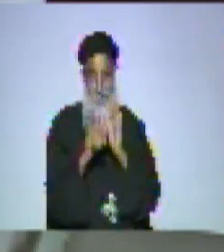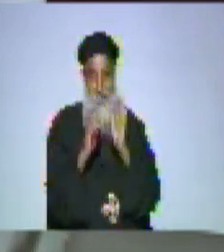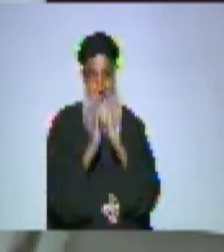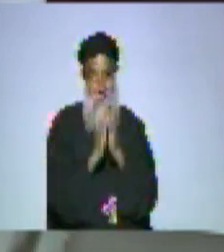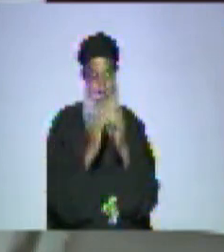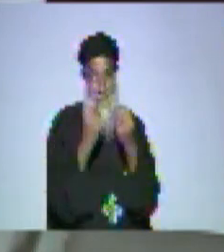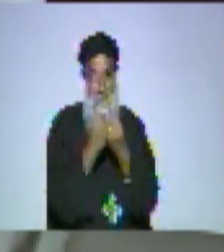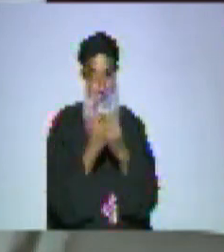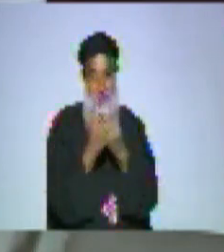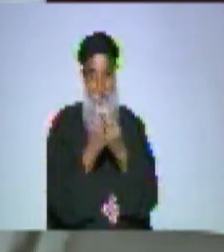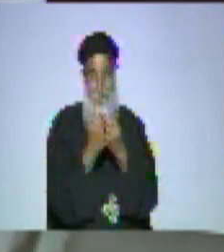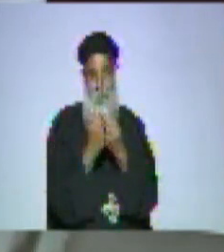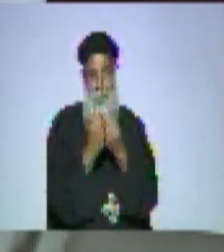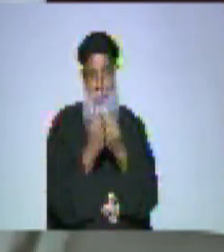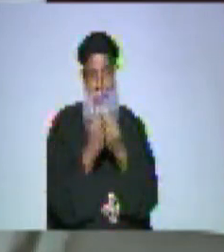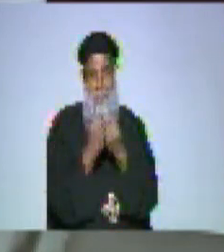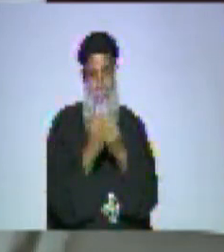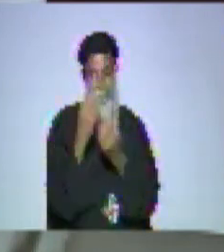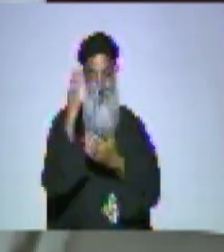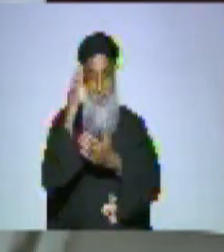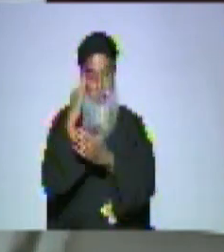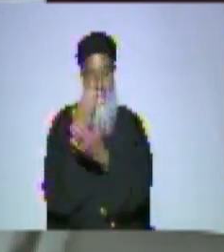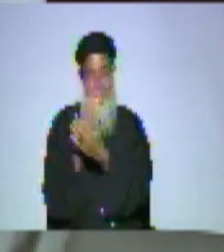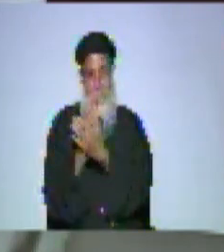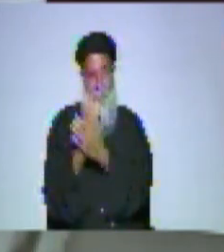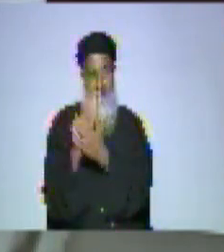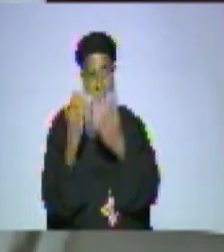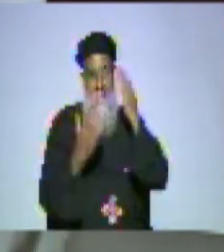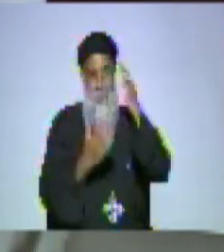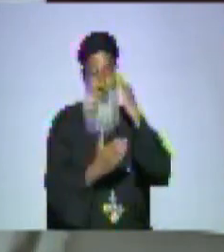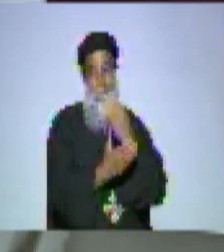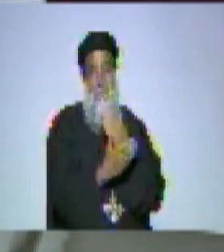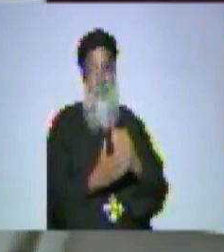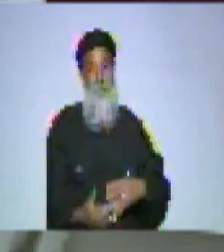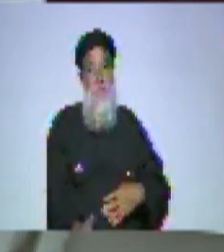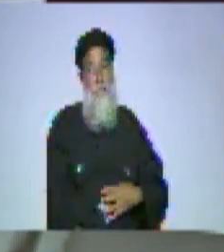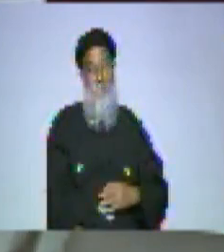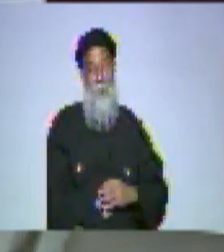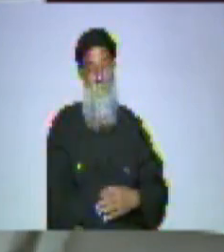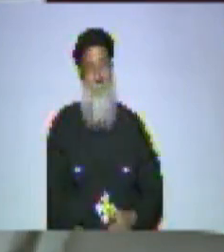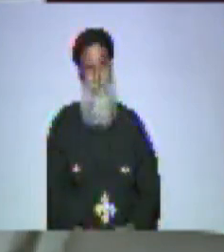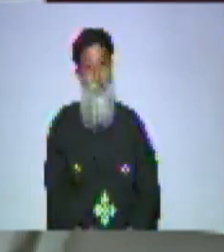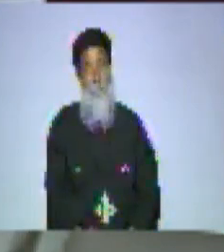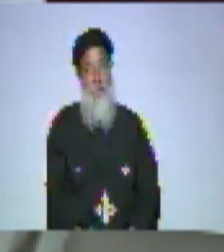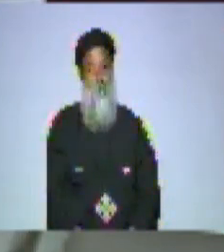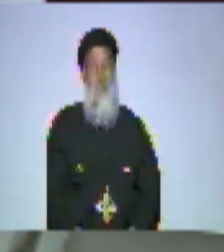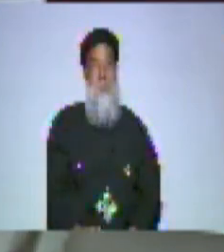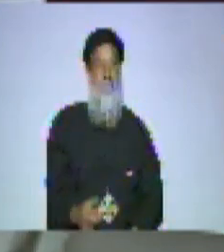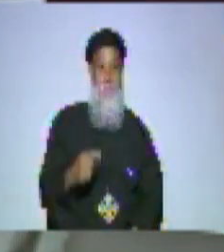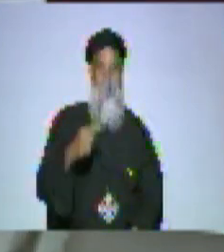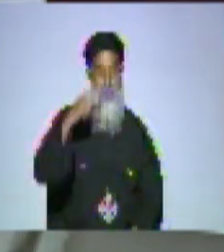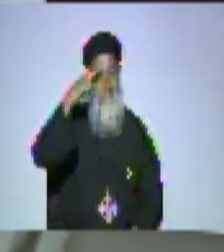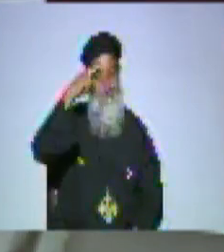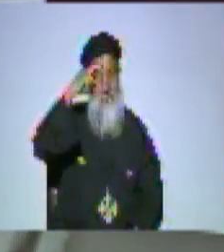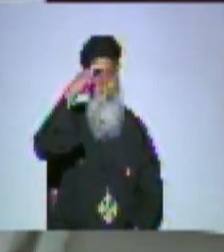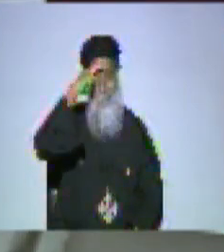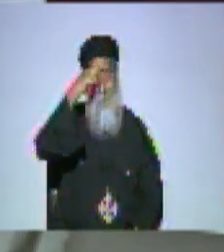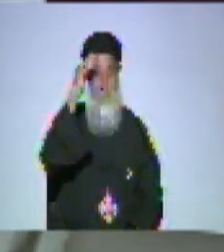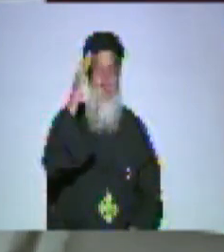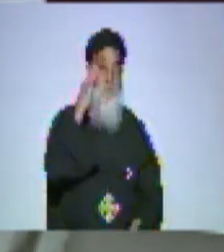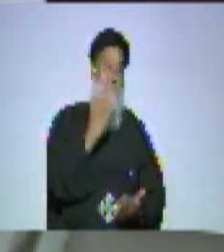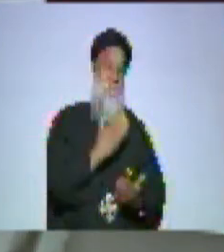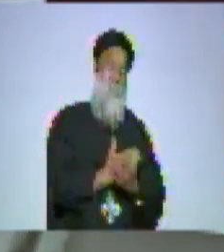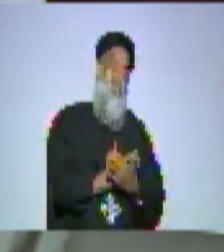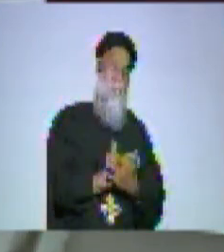ان الانسان يعني يتسامح معلش سامحني في حاجات صعب ان الواحد يقدر اذا سمح بيها